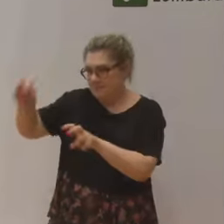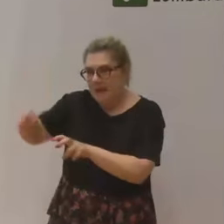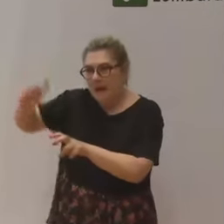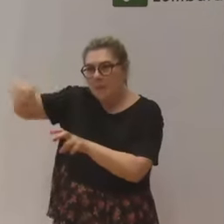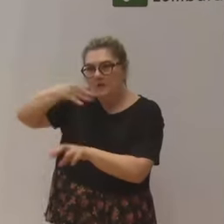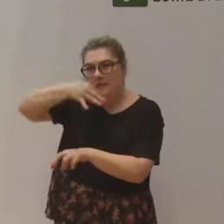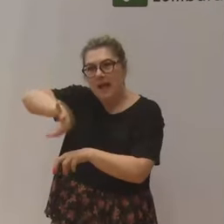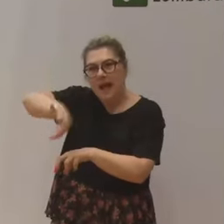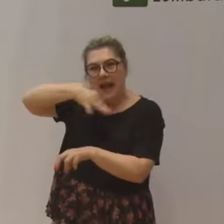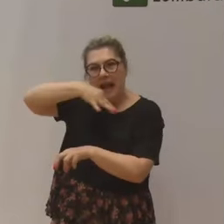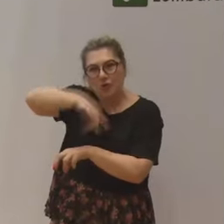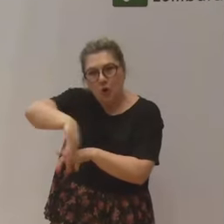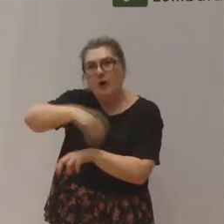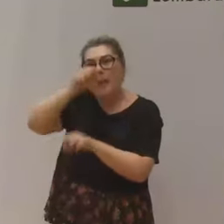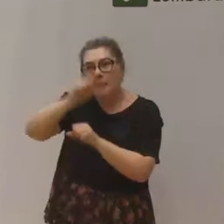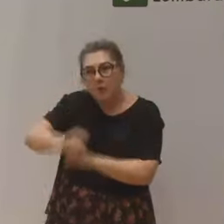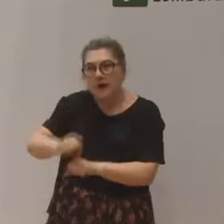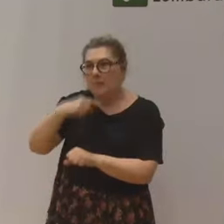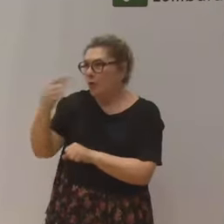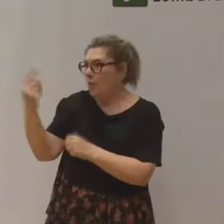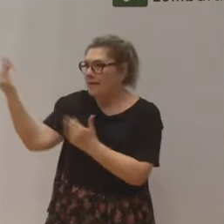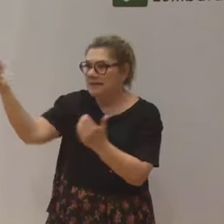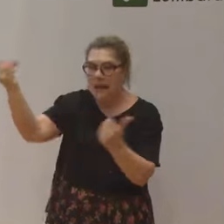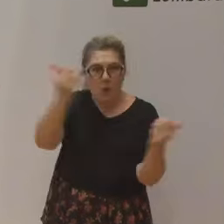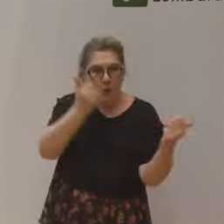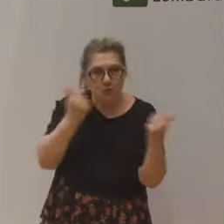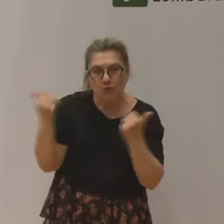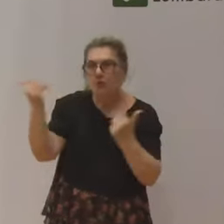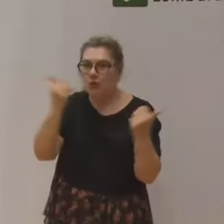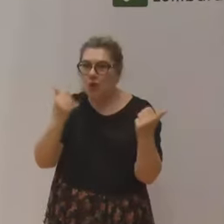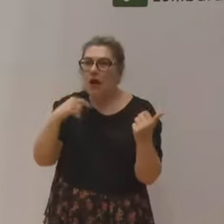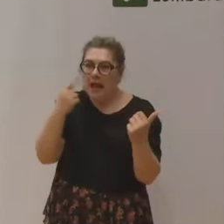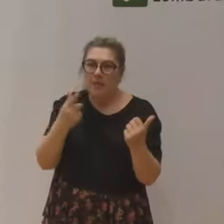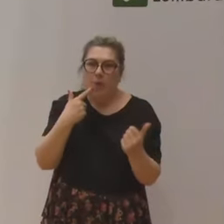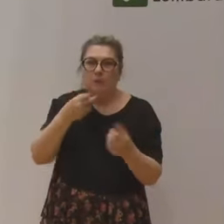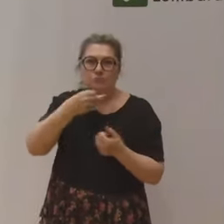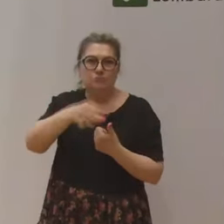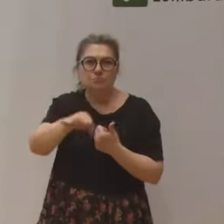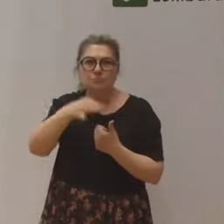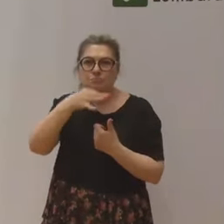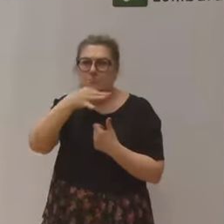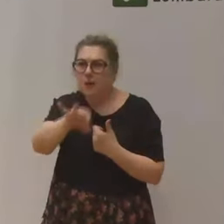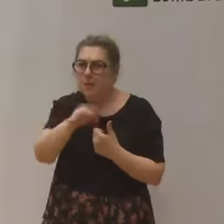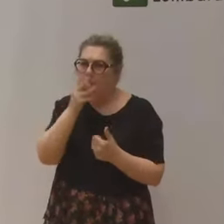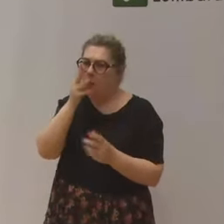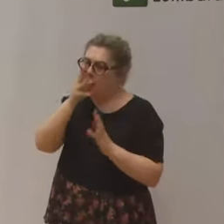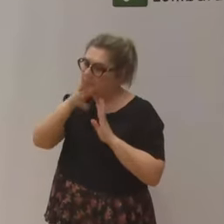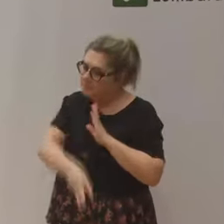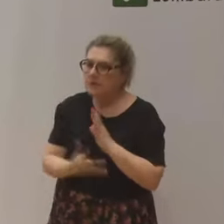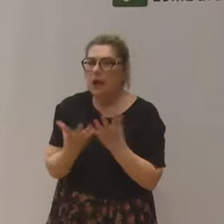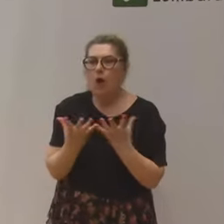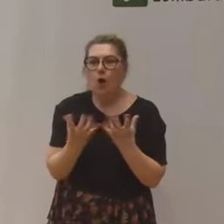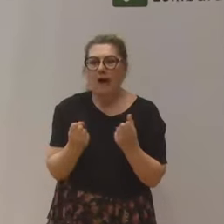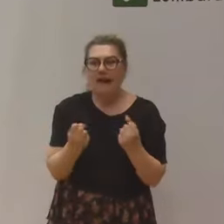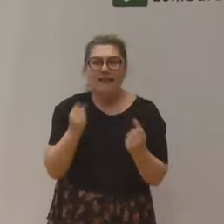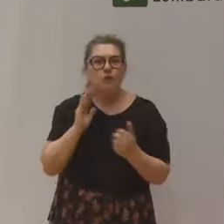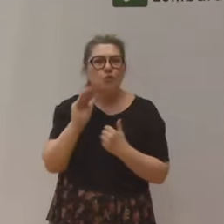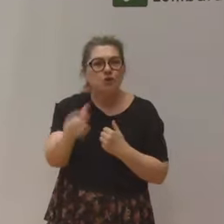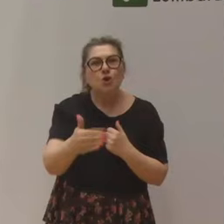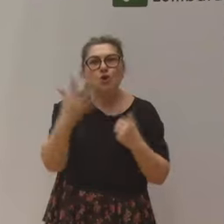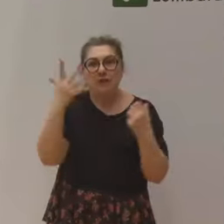prossimi relatori che porteranno un saluto e che insomma ci diranno nella pratica anche quotidiana